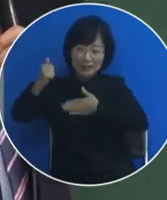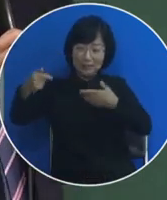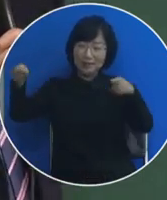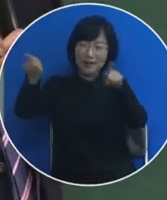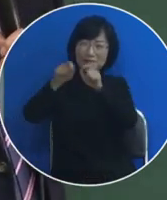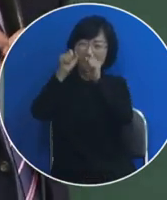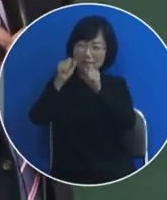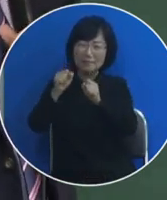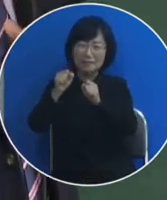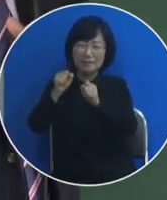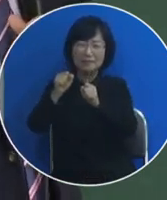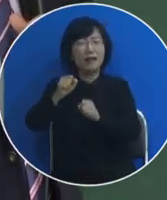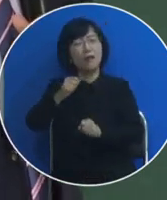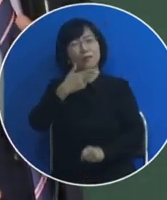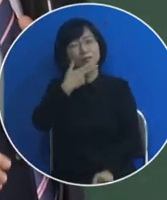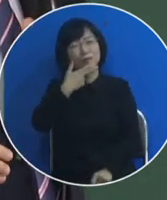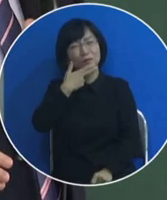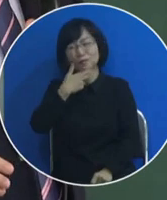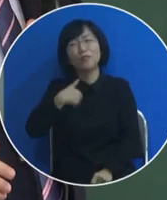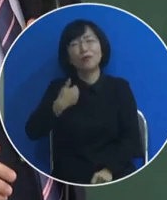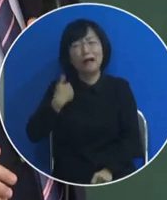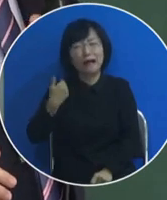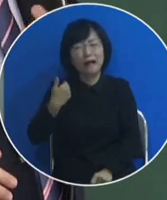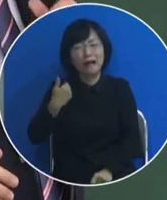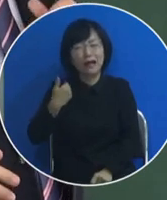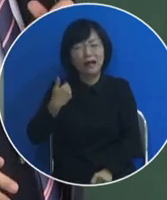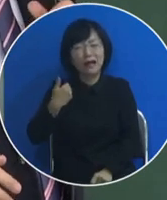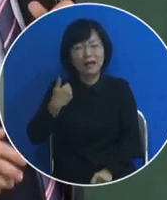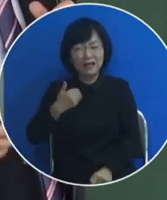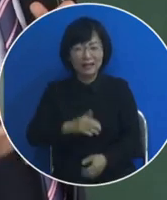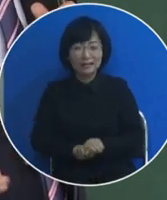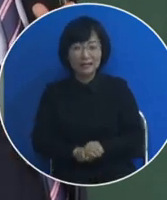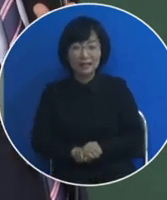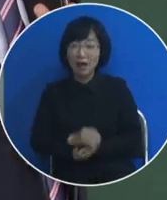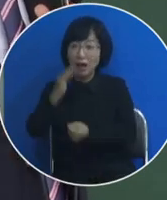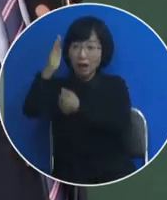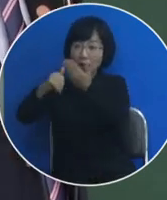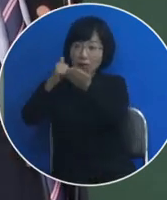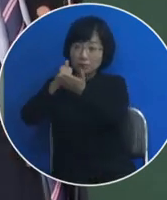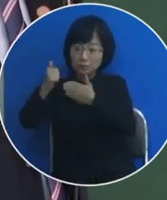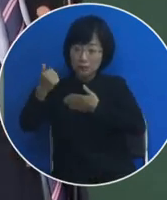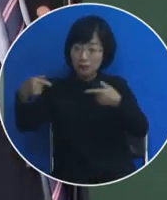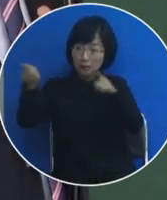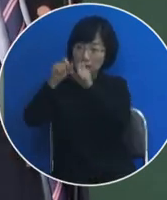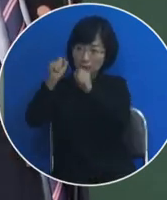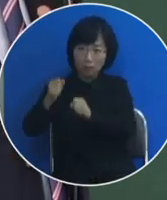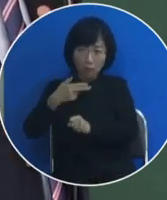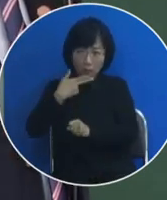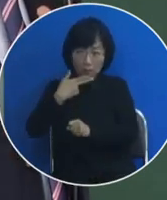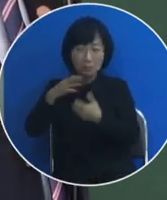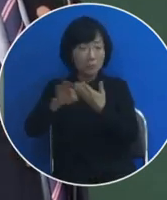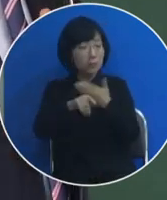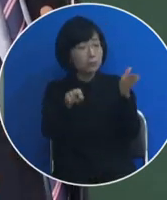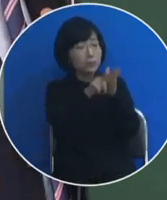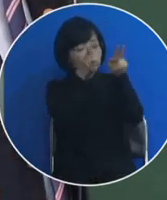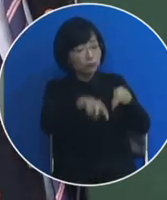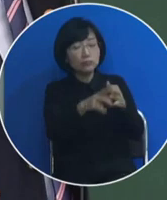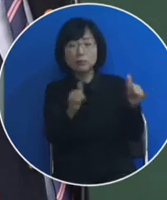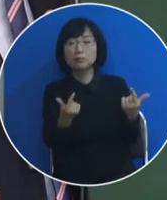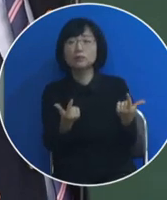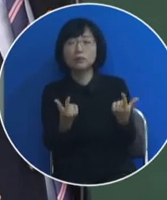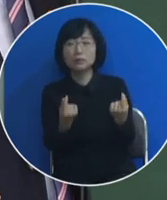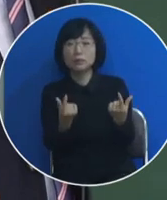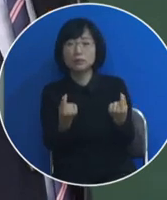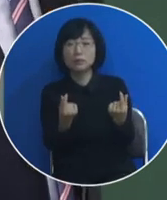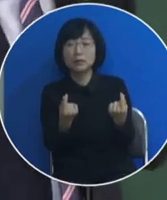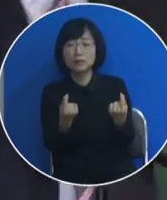결론이네요. With that's a serious problem. 뭐 심각한 결론도 안 나오지. 불신자도 똑같은 결론이 나와요. They're more than saying a serious problem. They're going to come to the same result as unbelievers.